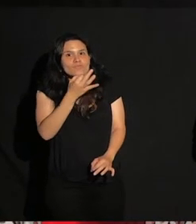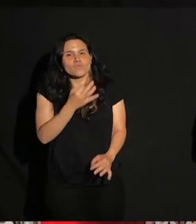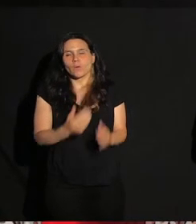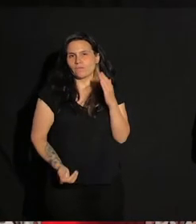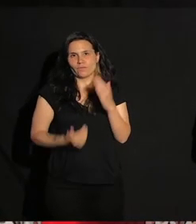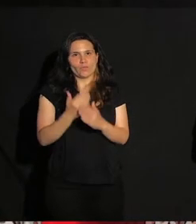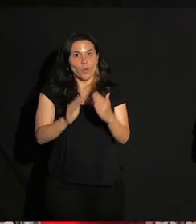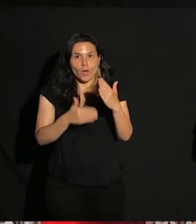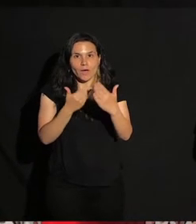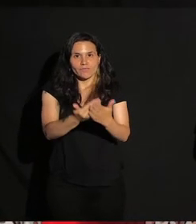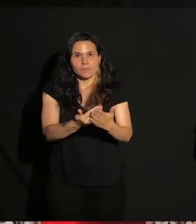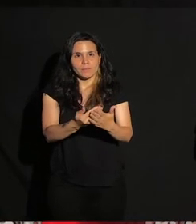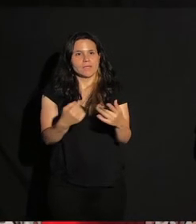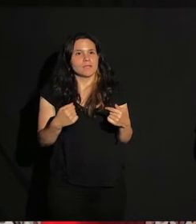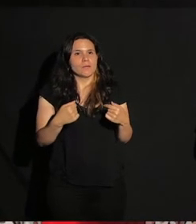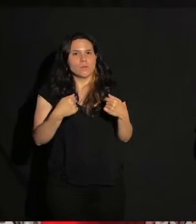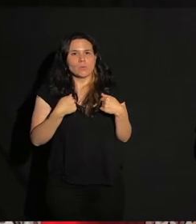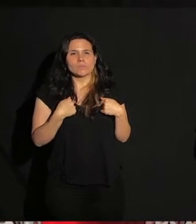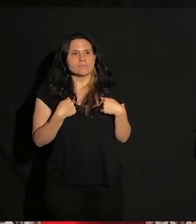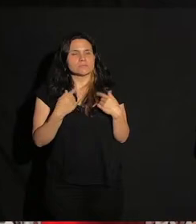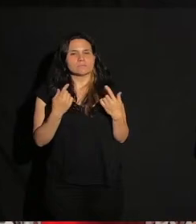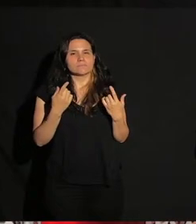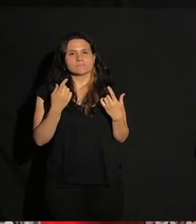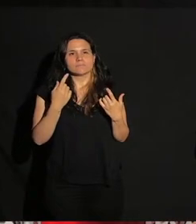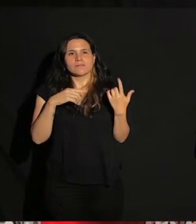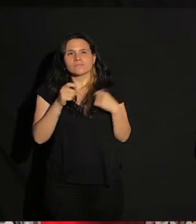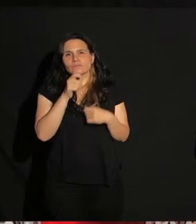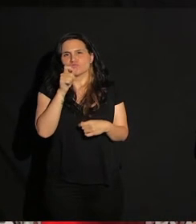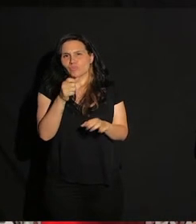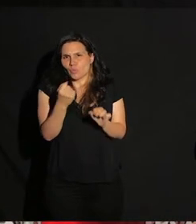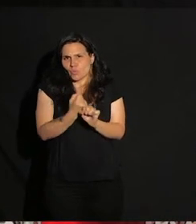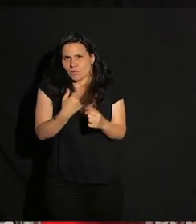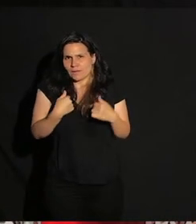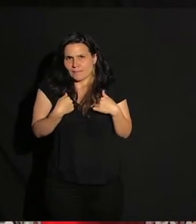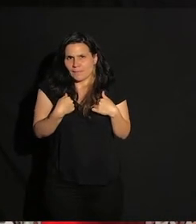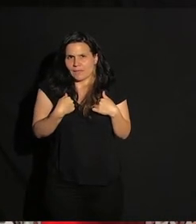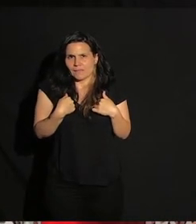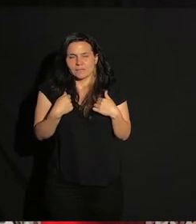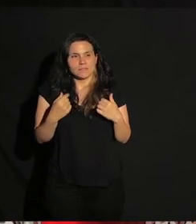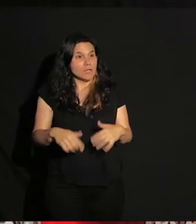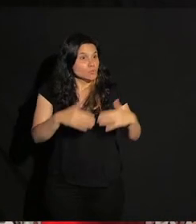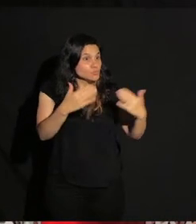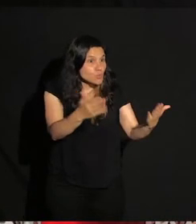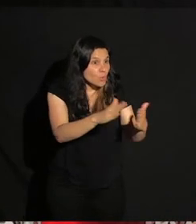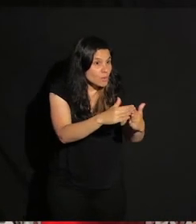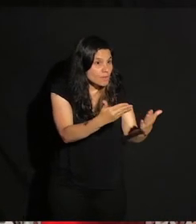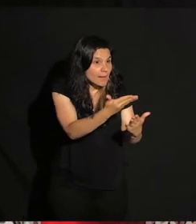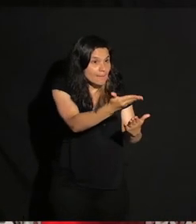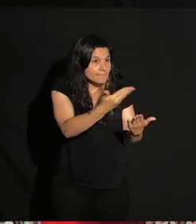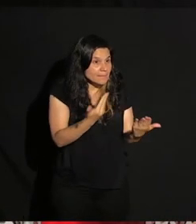so Spruch von mir, wo ich nicht bewusst natürlich benutzt habe, wenn das so nicht klappte, wie ich wollte, sagte, okay, es